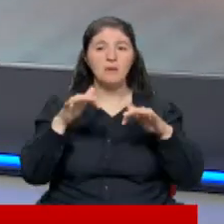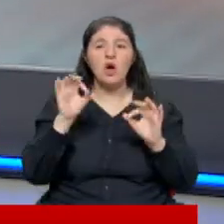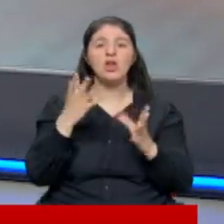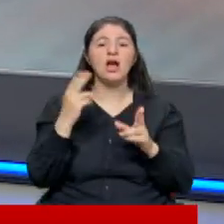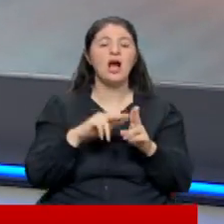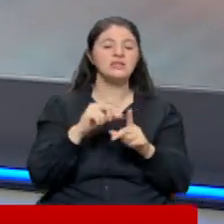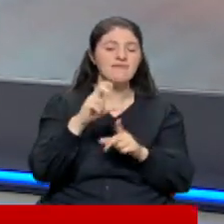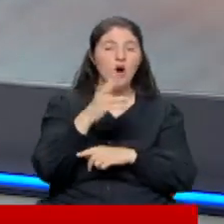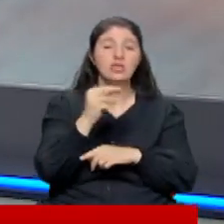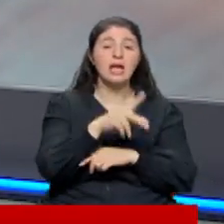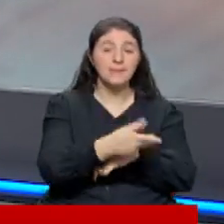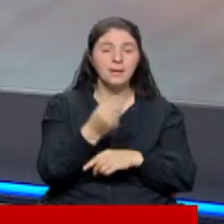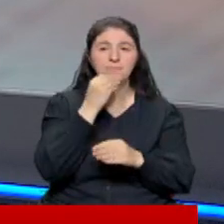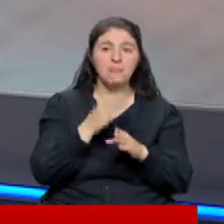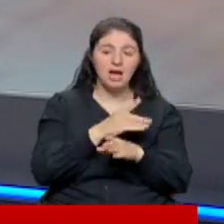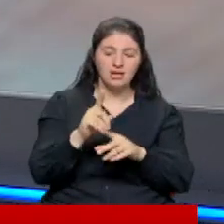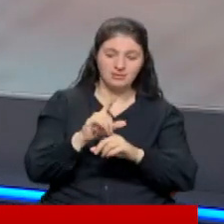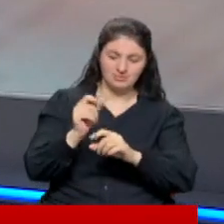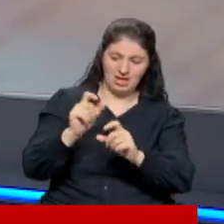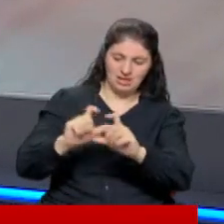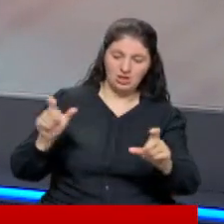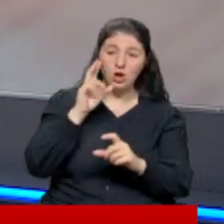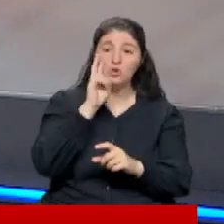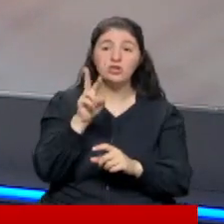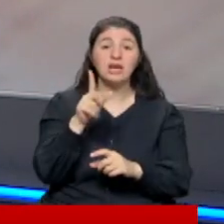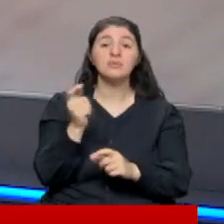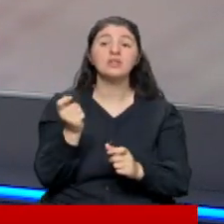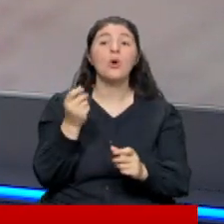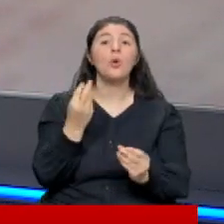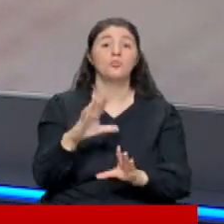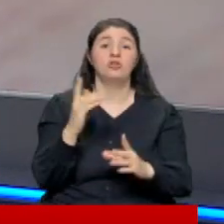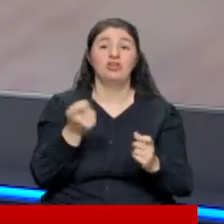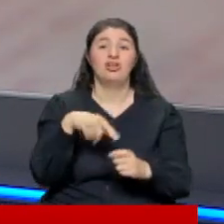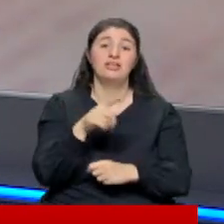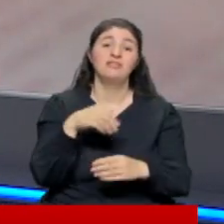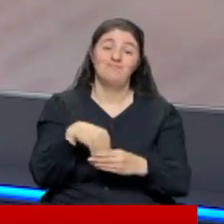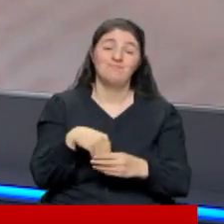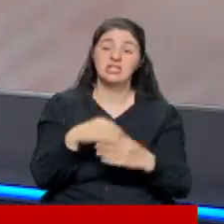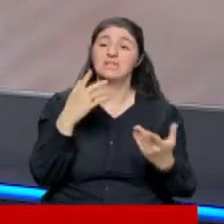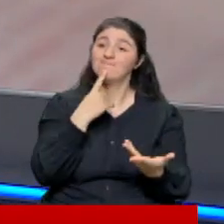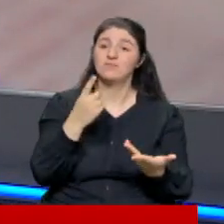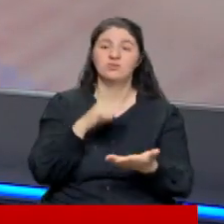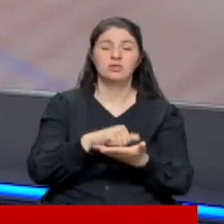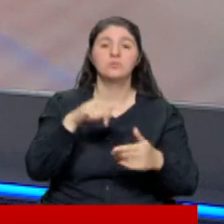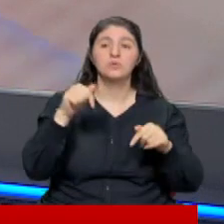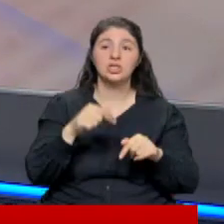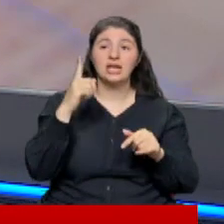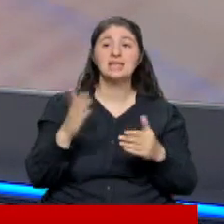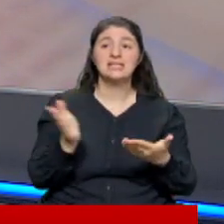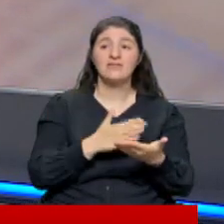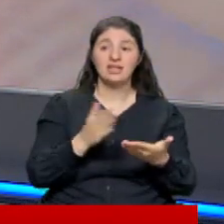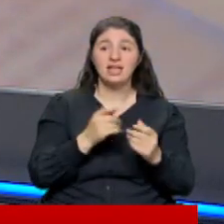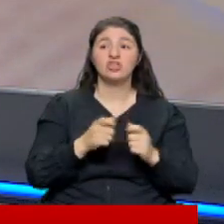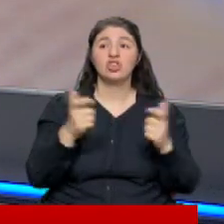öyle KDV'de olduğu gibi, market etiketlerinde olduğu gibi gerçekleşmiyor çalışanlar nezdinde. Sözcü Gazetesi bugün ilk